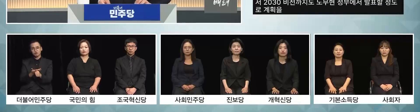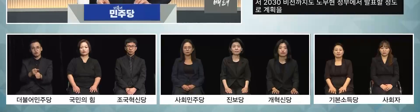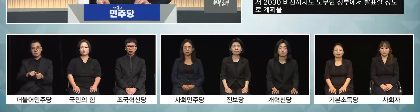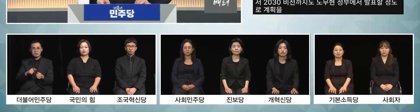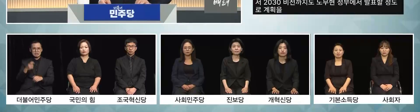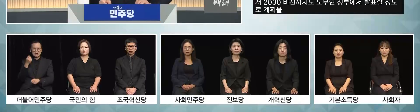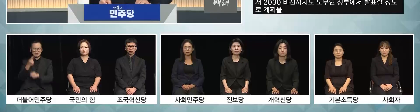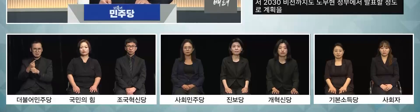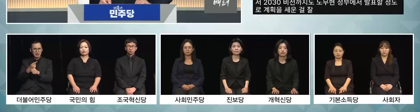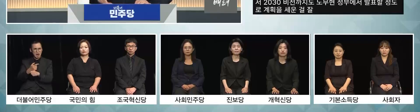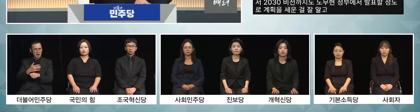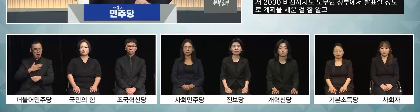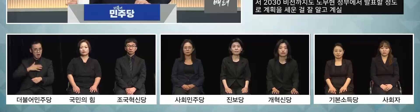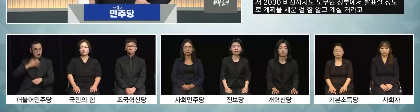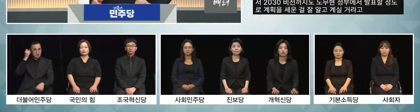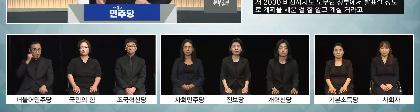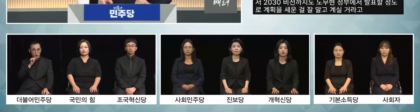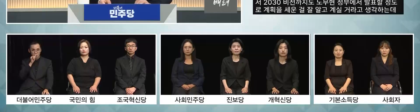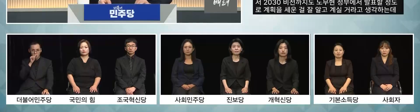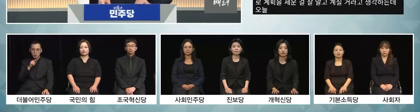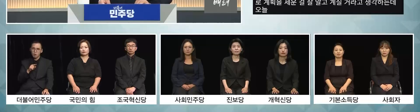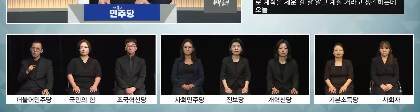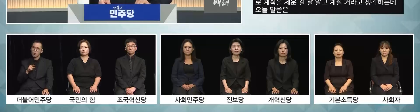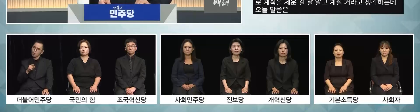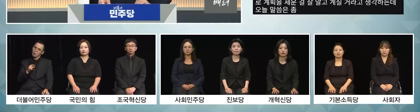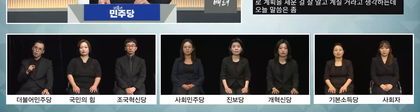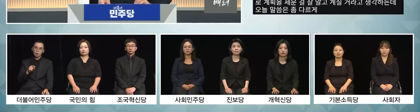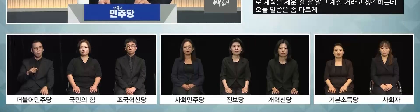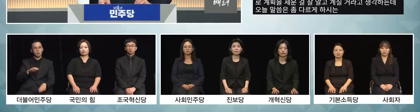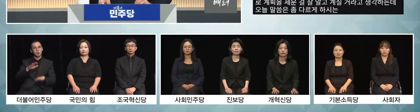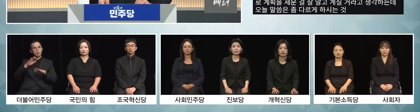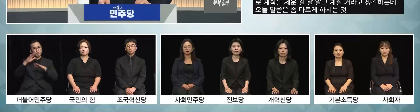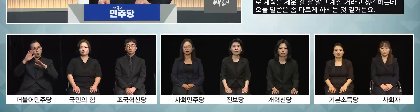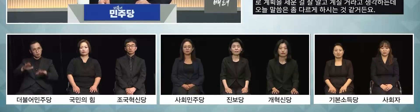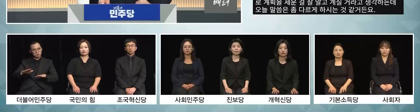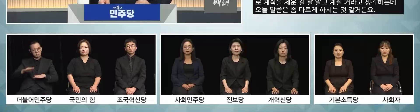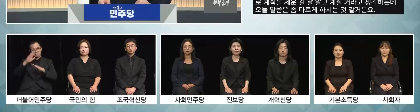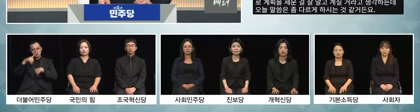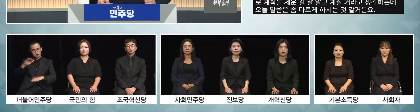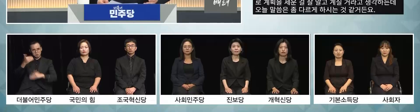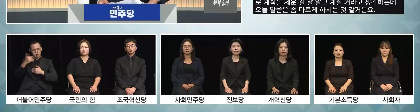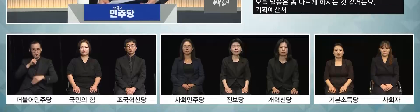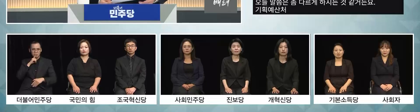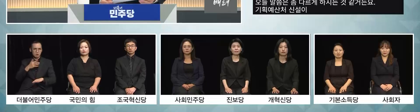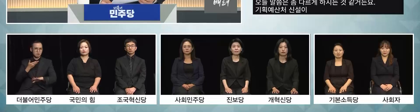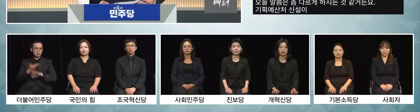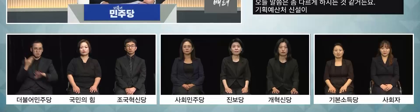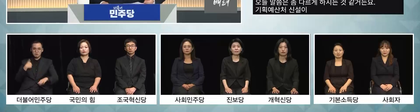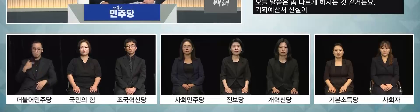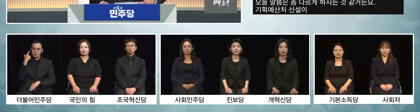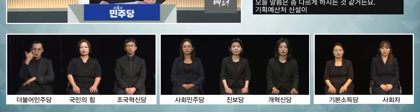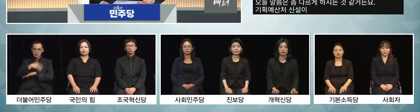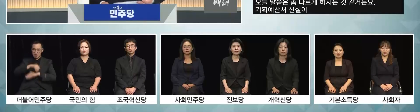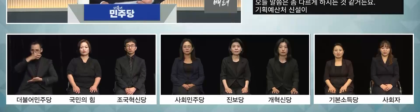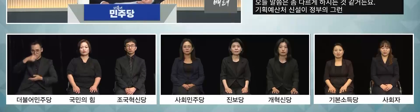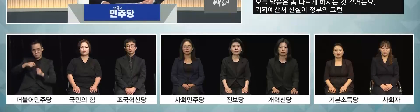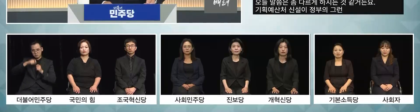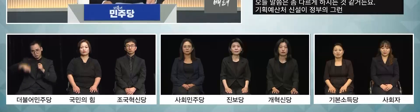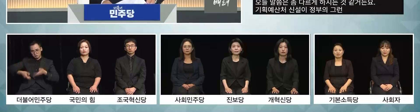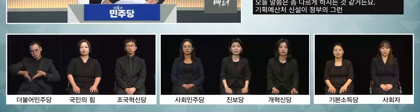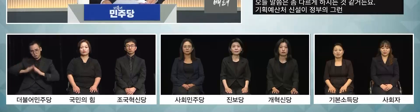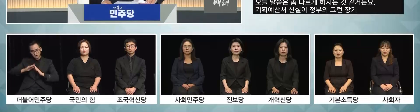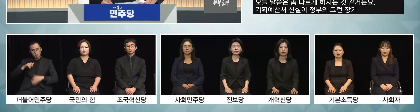거라고 생각하는데 오늘 말씀은 좀 다르게 하시는 것 같거든요. 기획예산처 신설이 정부의 그런 장기